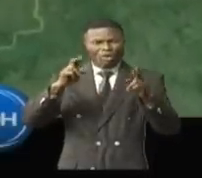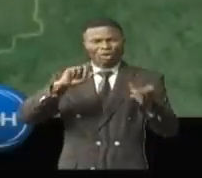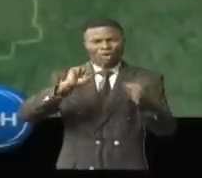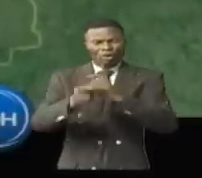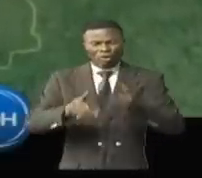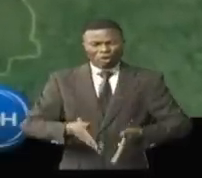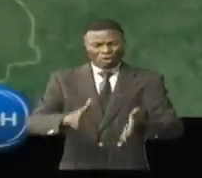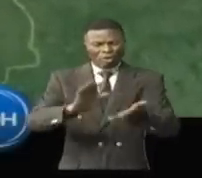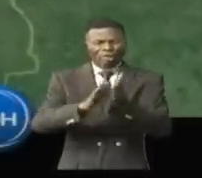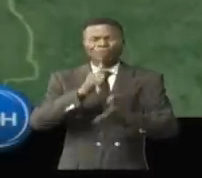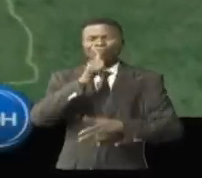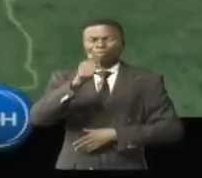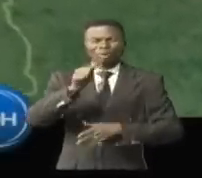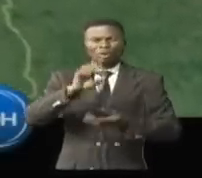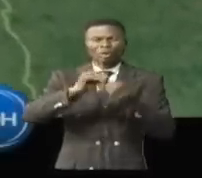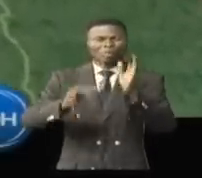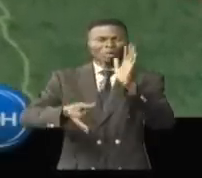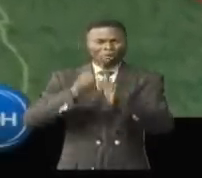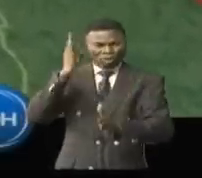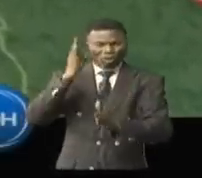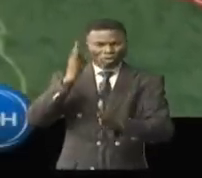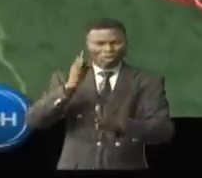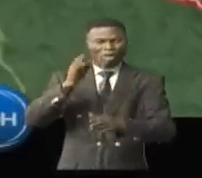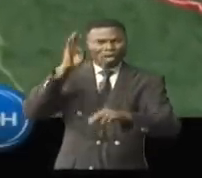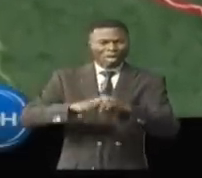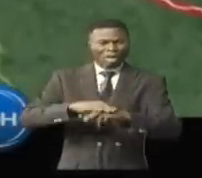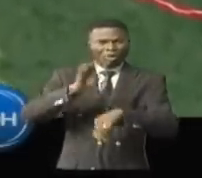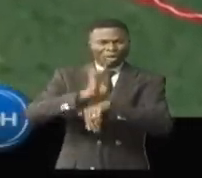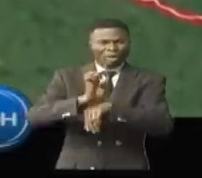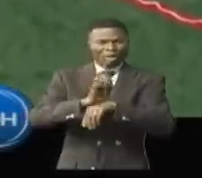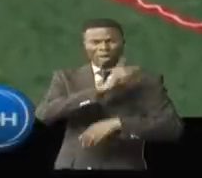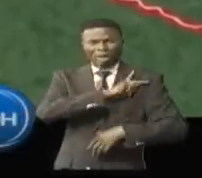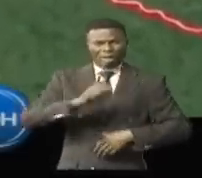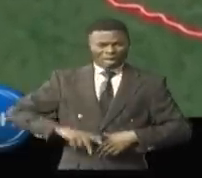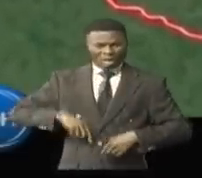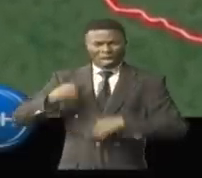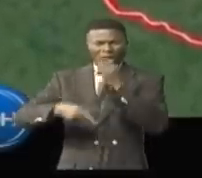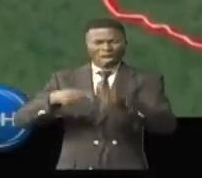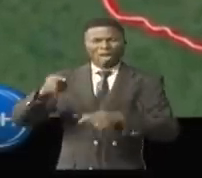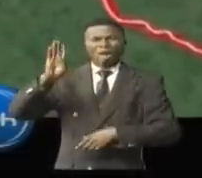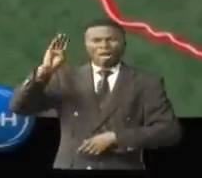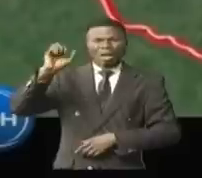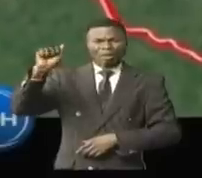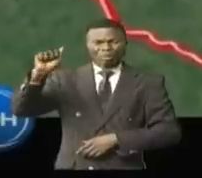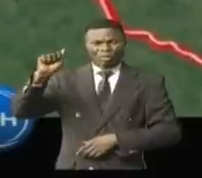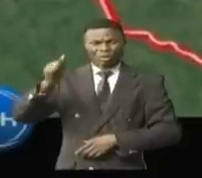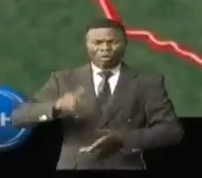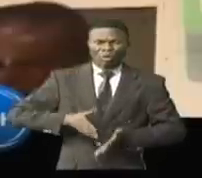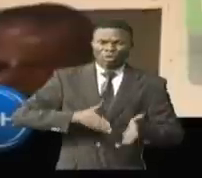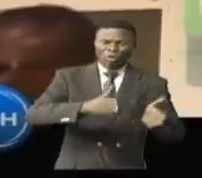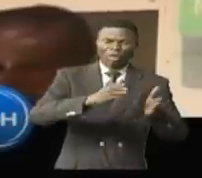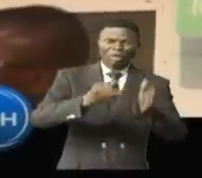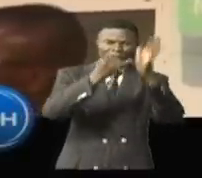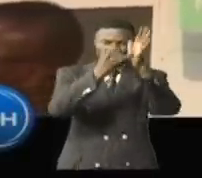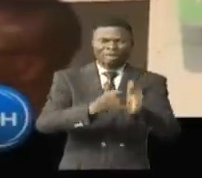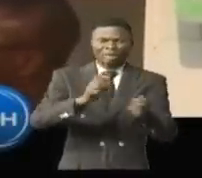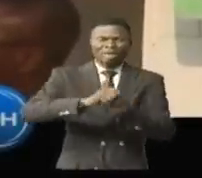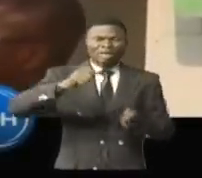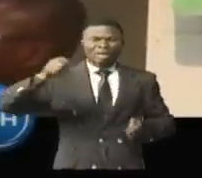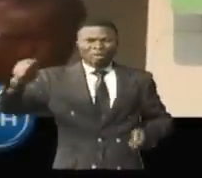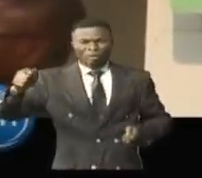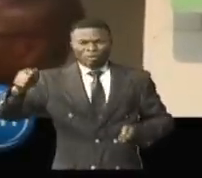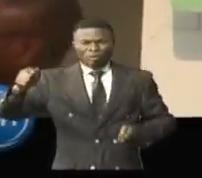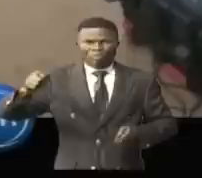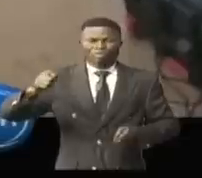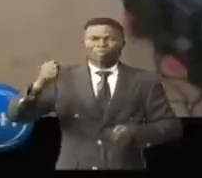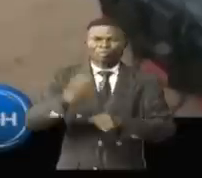route nationale numéro 12 pour accéder à Kamba en partant de Mbanzangungu après un parcours de 600 km, la